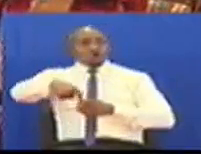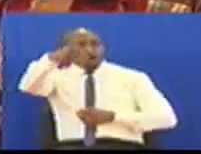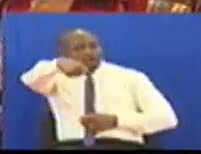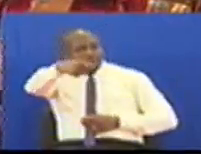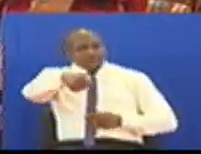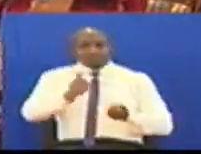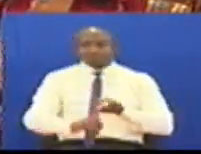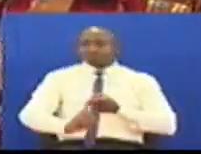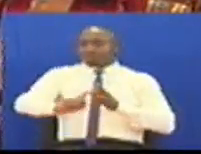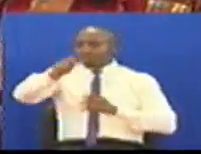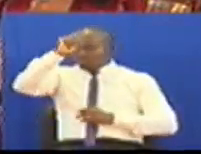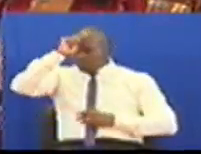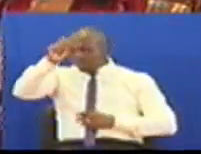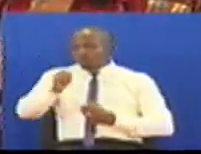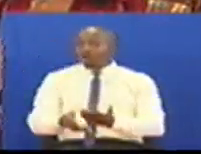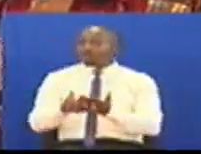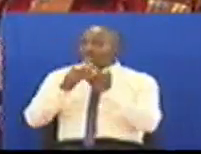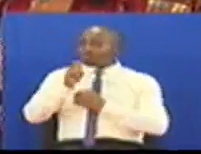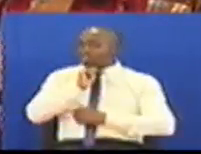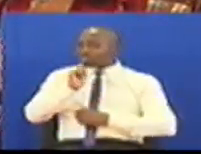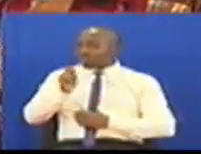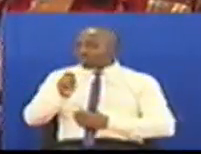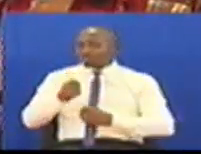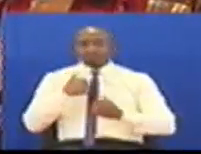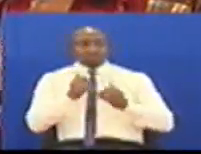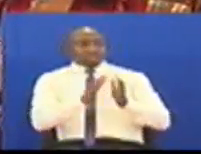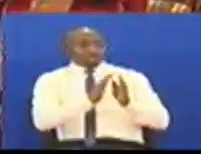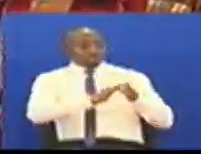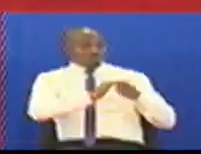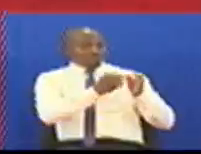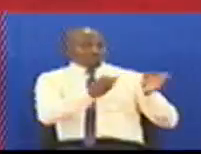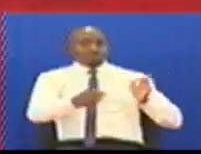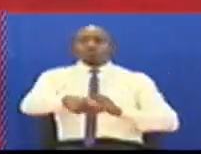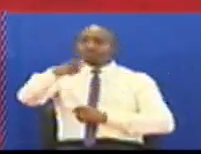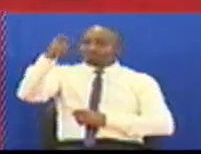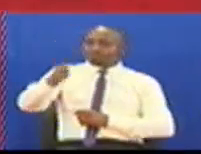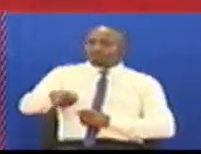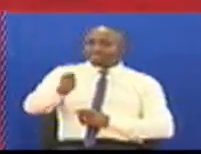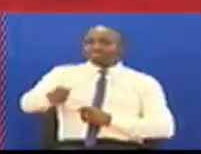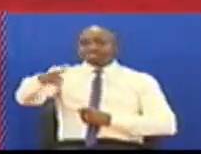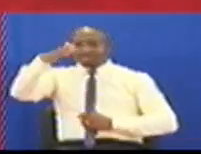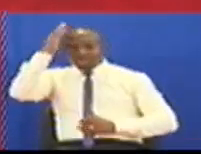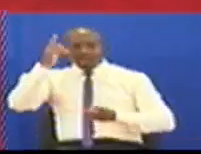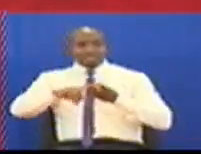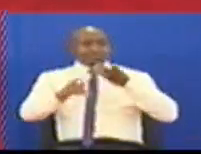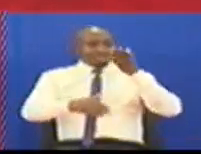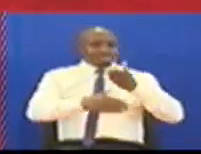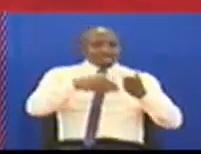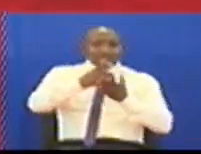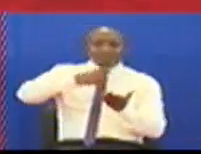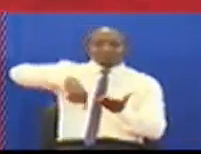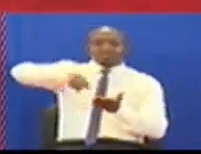Mheshimiwa Naibu Spika, nitumie fursa hii pia kuipongeza sana serikali kwa ujenzi wa vituo vya afya